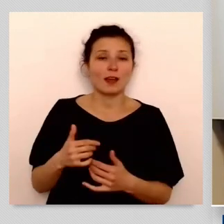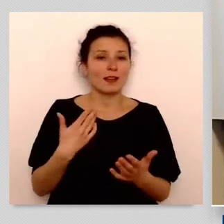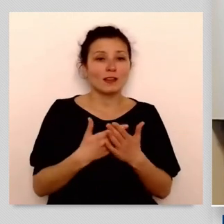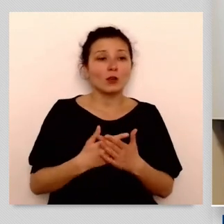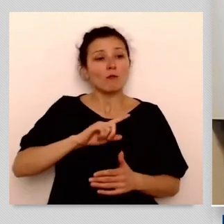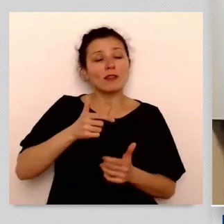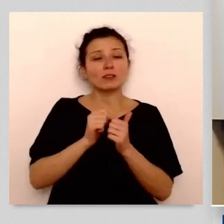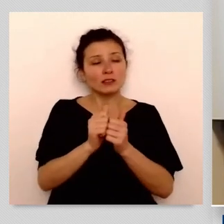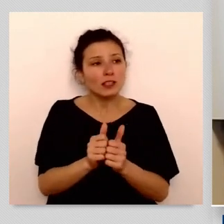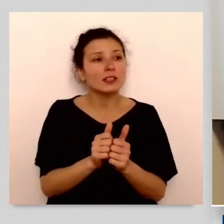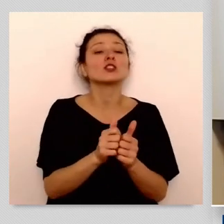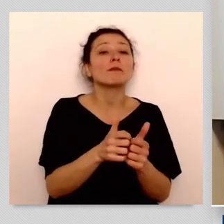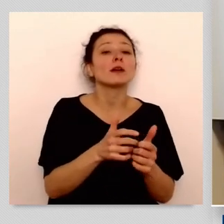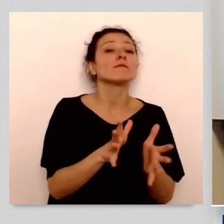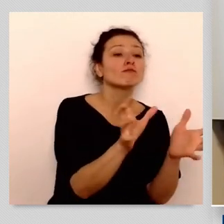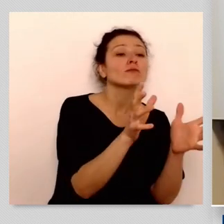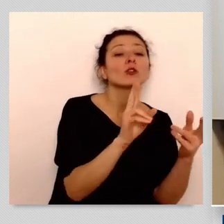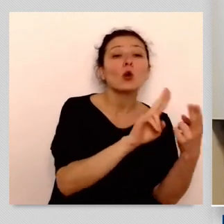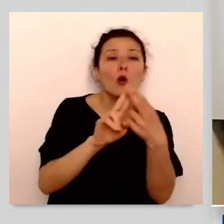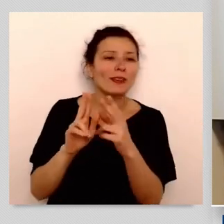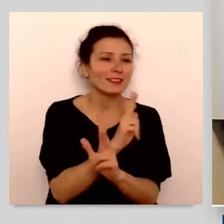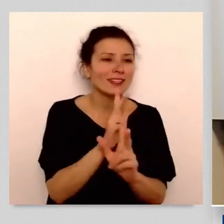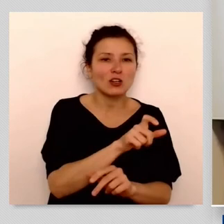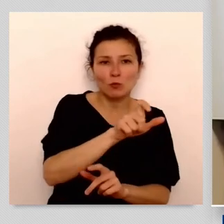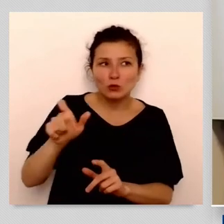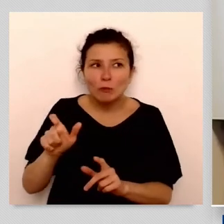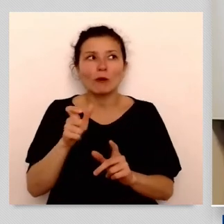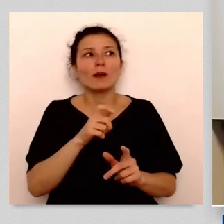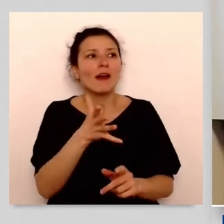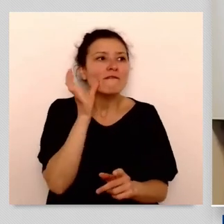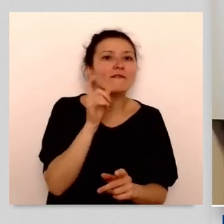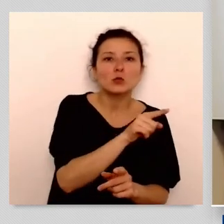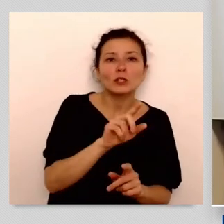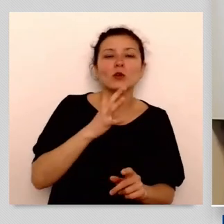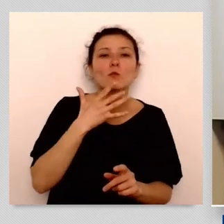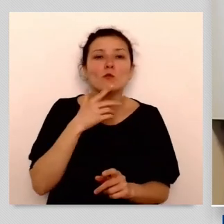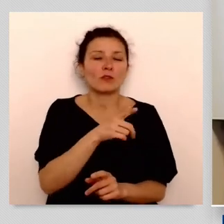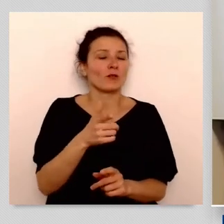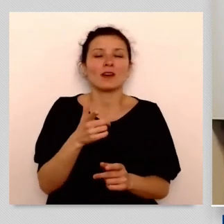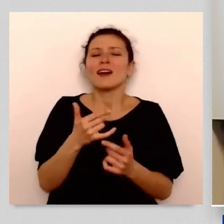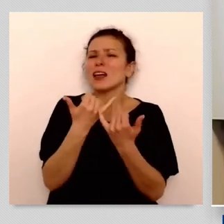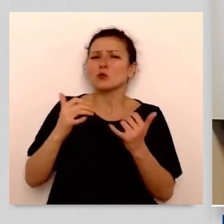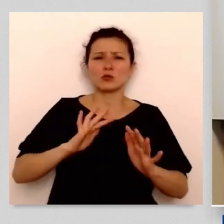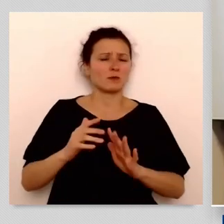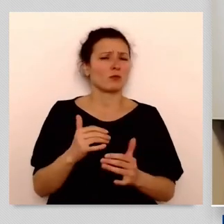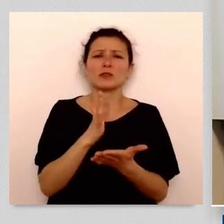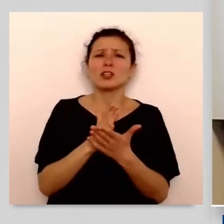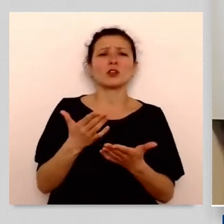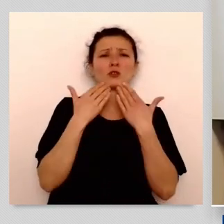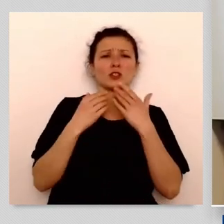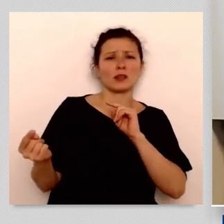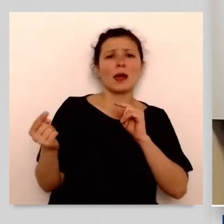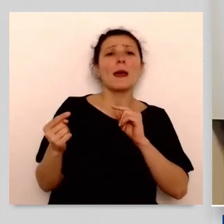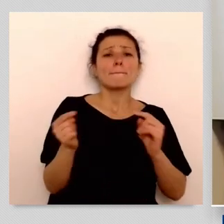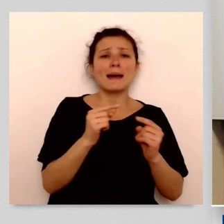i wysłuchać każdego różnymi sposobami, nie tylko poprzez panele obywatelskie, nie tylko poprzez Radę Dialogu